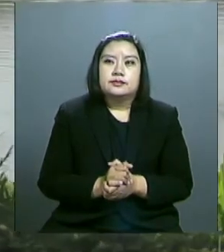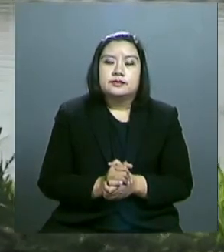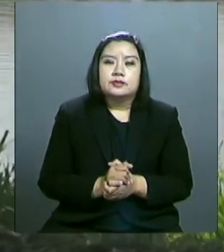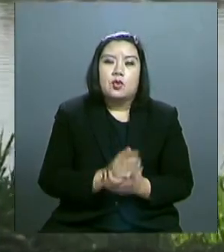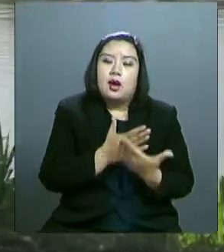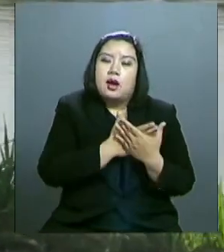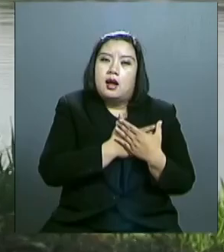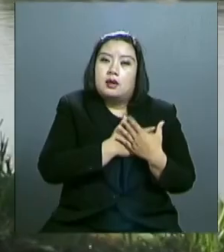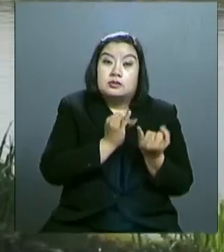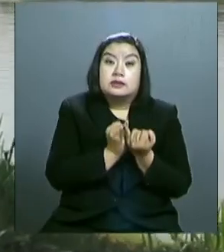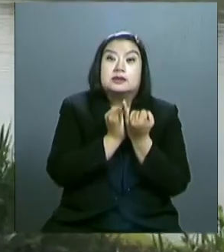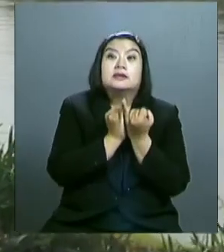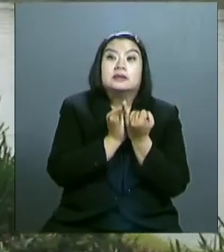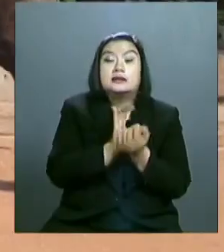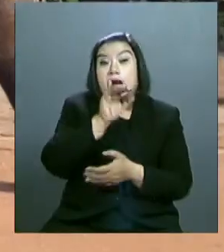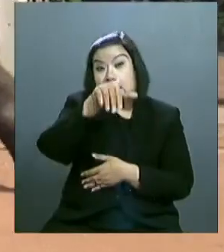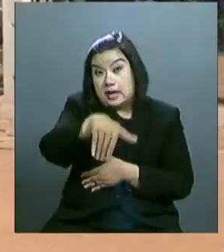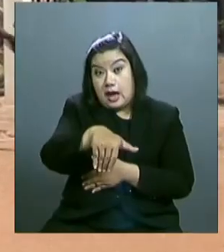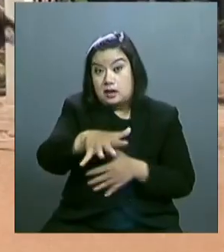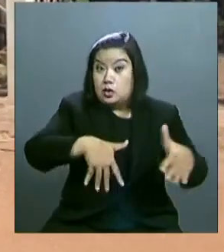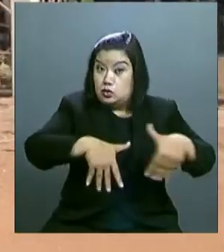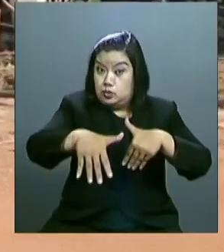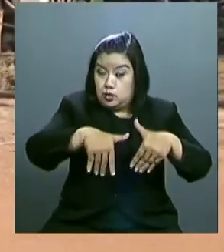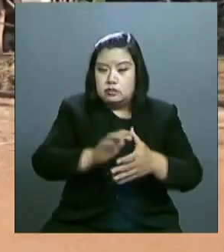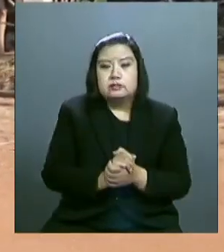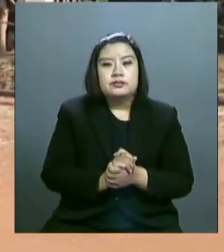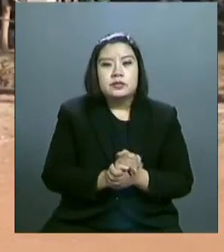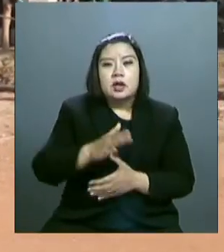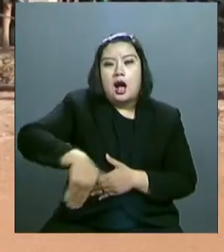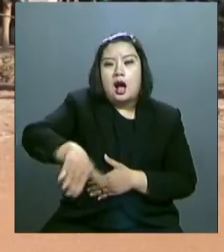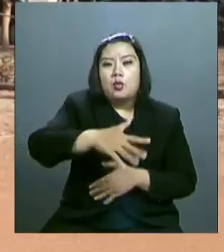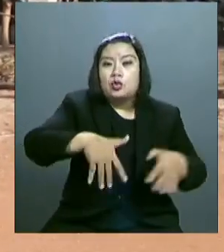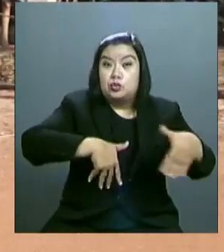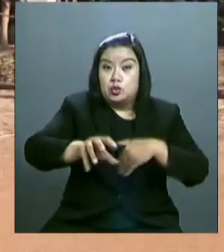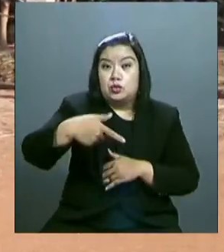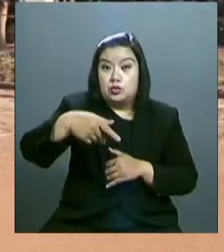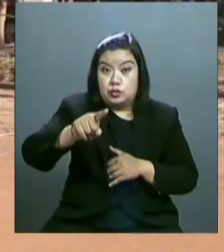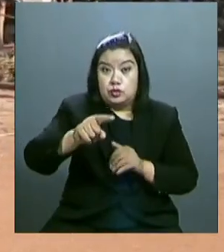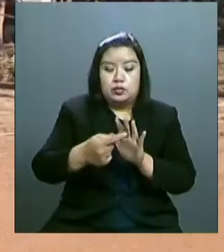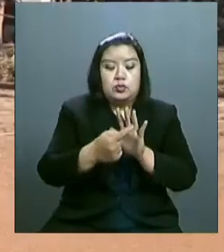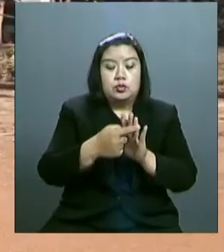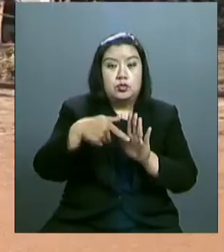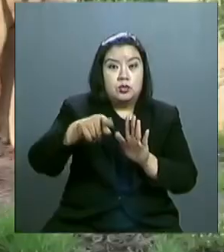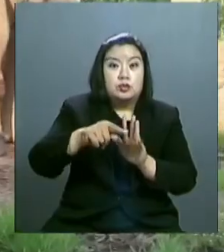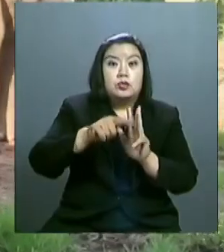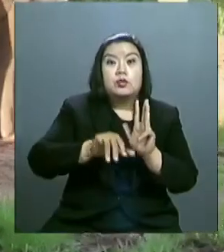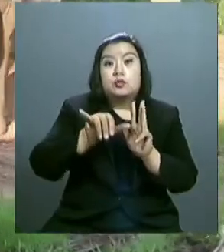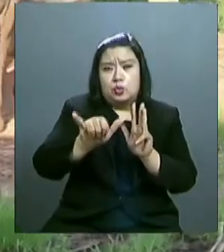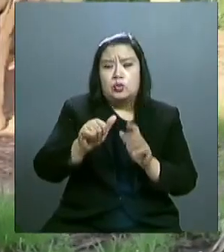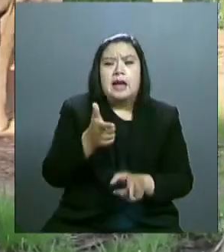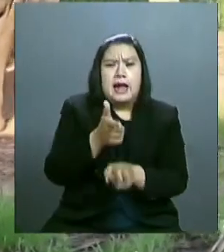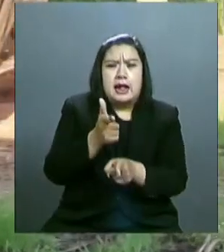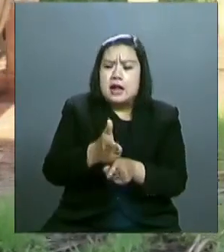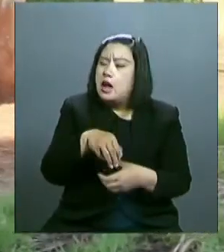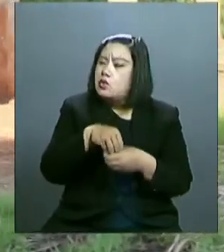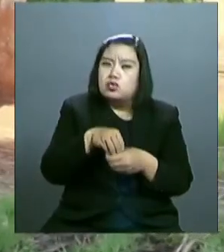แฟนของชาวกุยกับช้างทำให้ชาวกุยพยายามเลี้ยงดูช้างให้อยู่คู่หมู่บ้านต่อไปและต้องการ